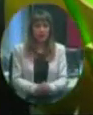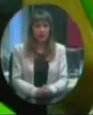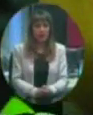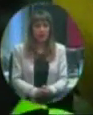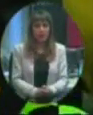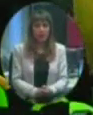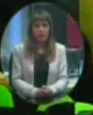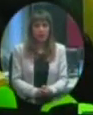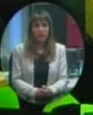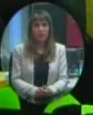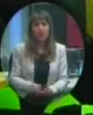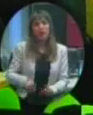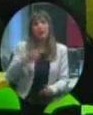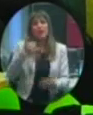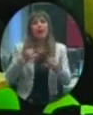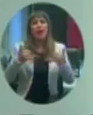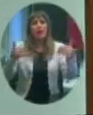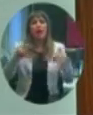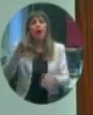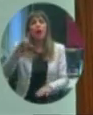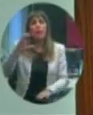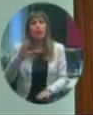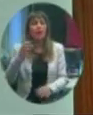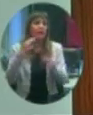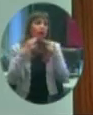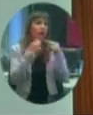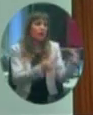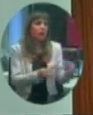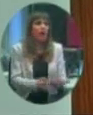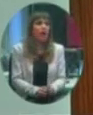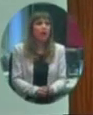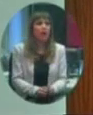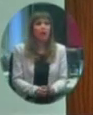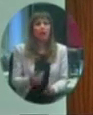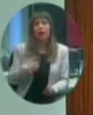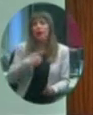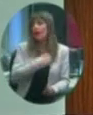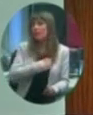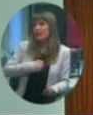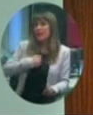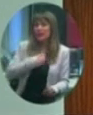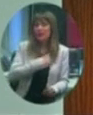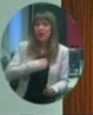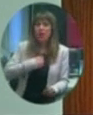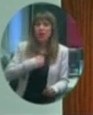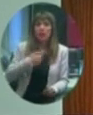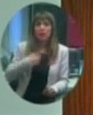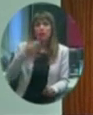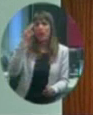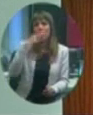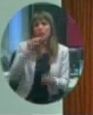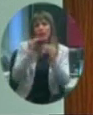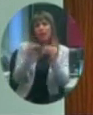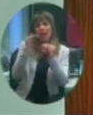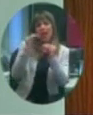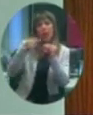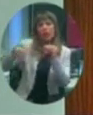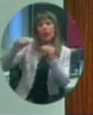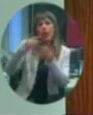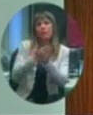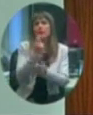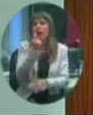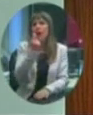שר הרווחה חיים כץ לא נותר חייו. אני מתנצל שאני מנסה להעלות לכם את השכר. אני